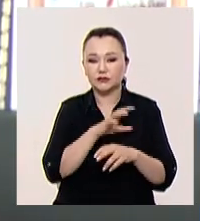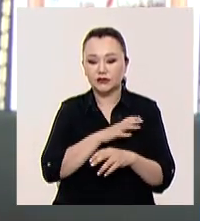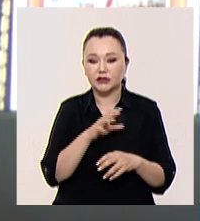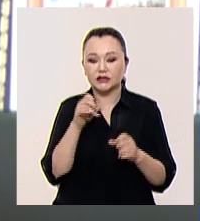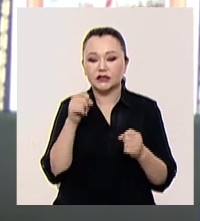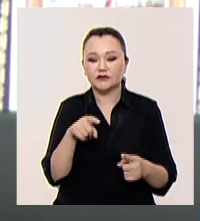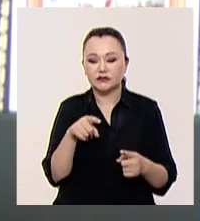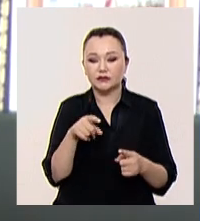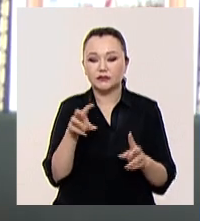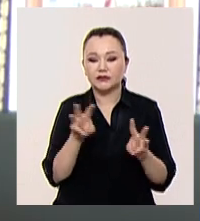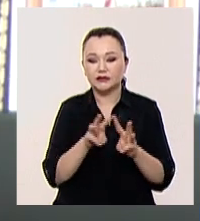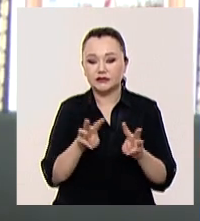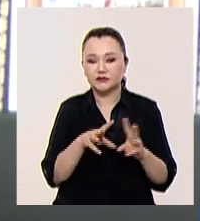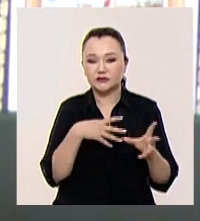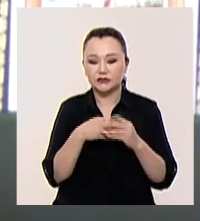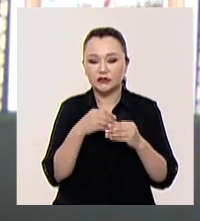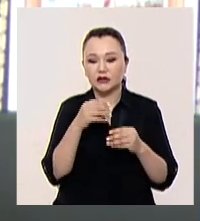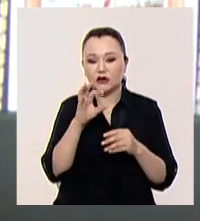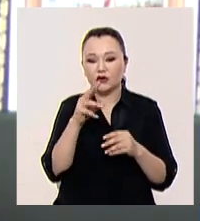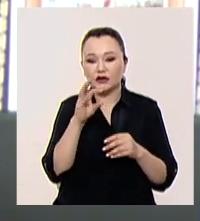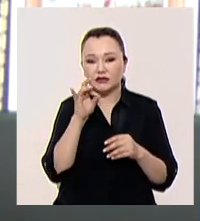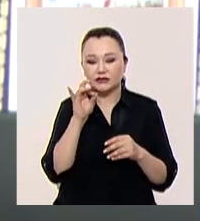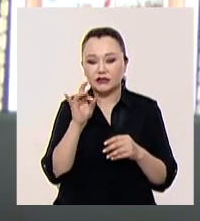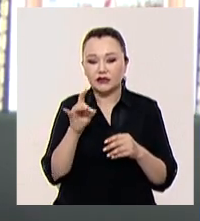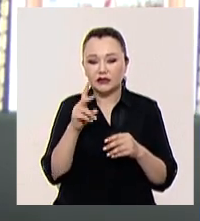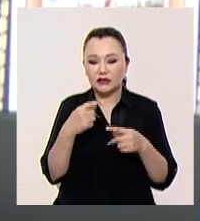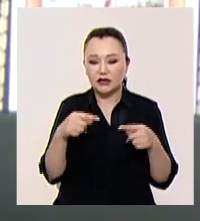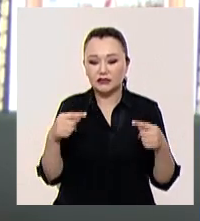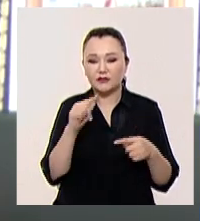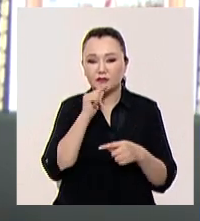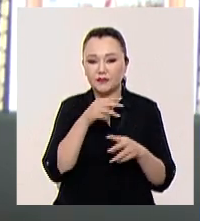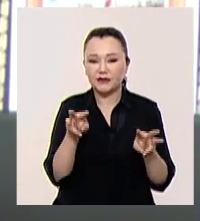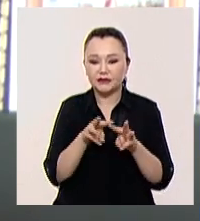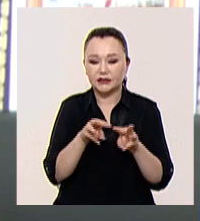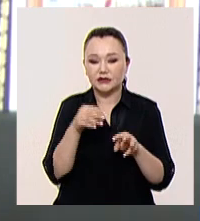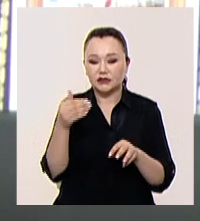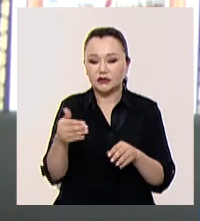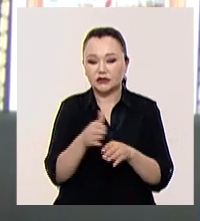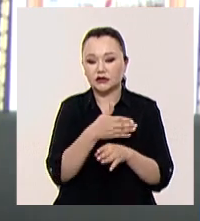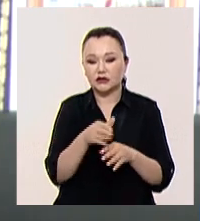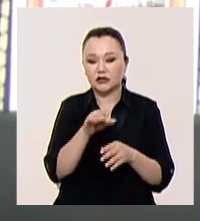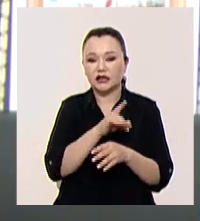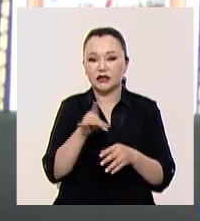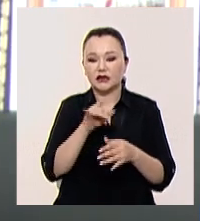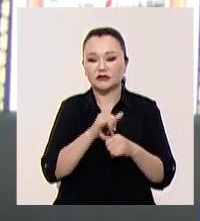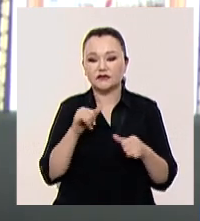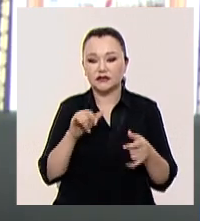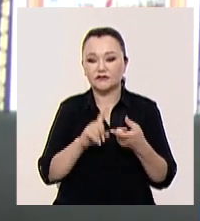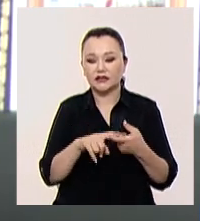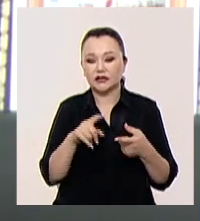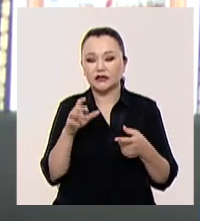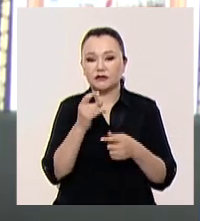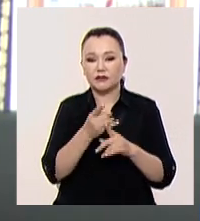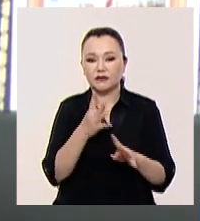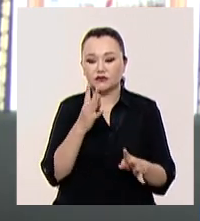соответствующими министерствами, отраслевыми, министерством экономики, вопросы регионального развития, поэтому, а также в